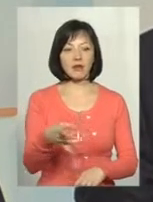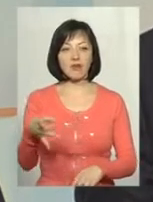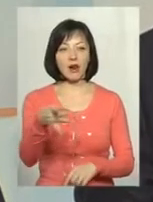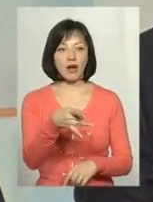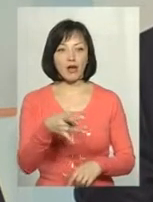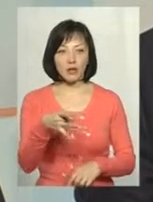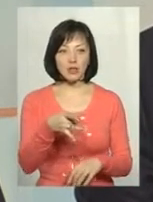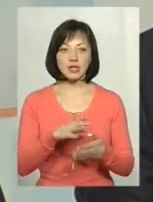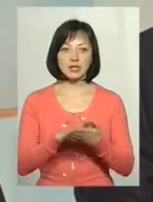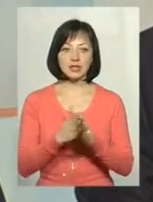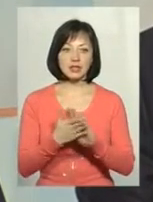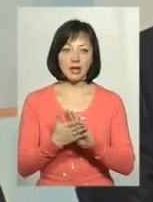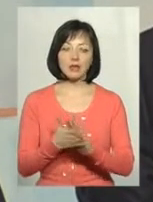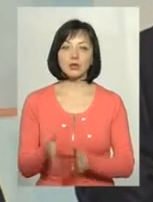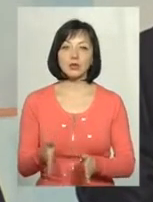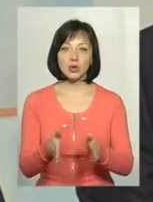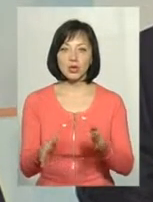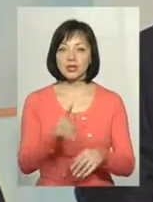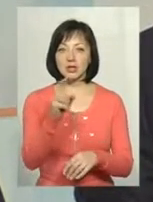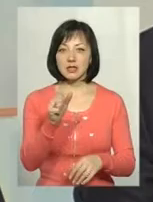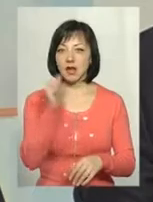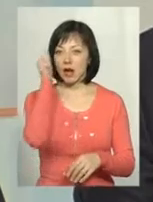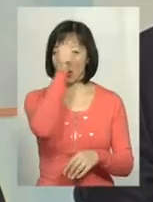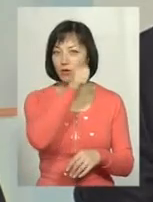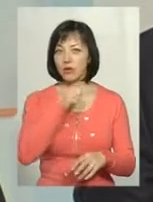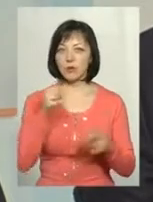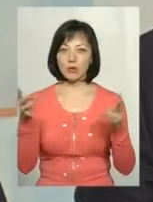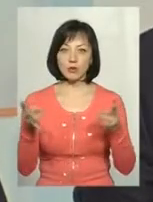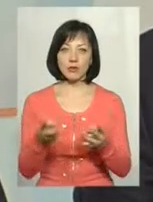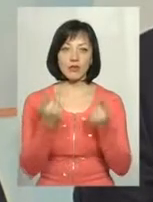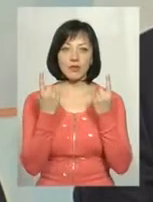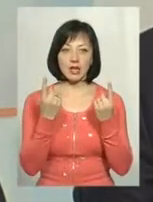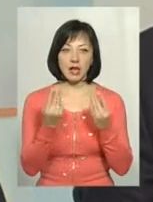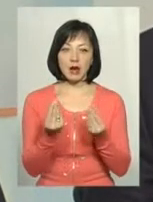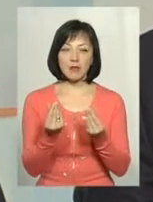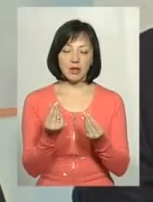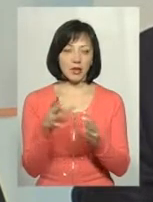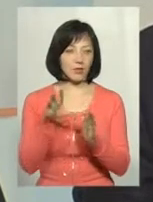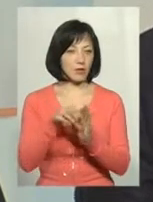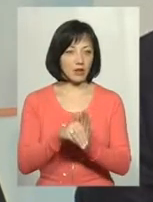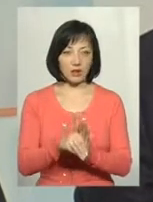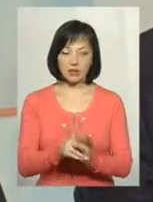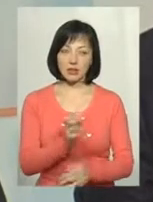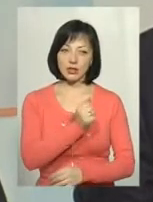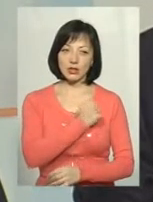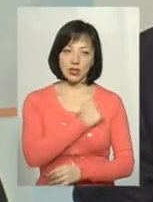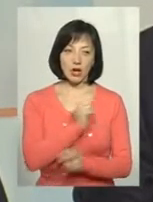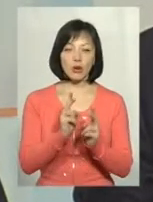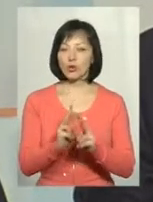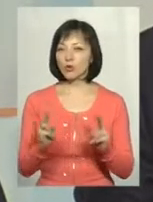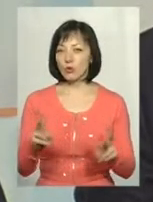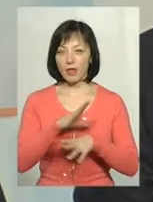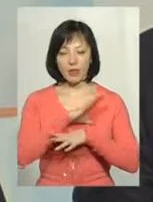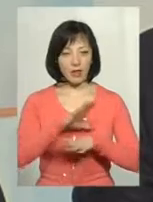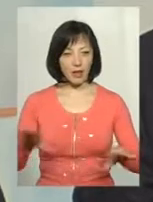А стан доріг, зрозуміло, за роки він потребував великих капіталовкладень, на жаль, їх ніхто не